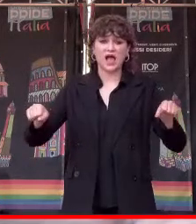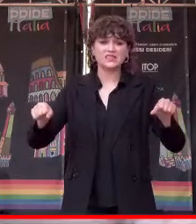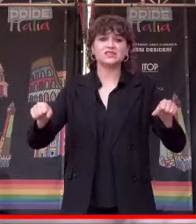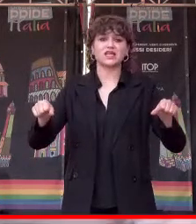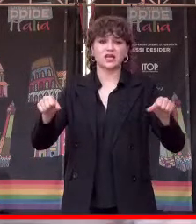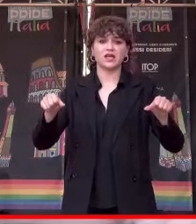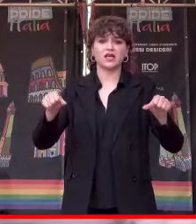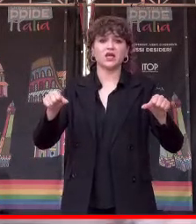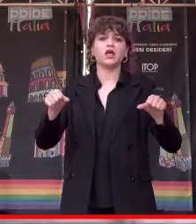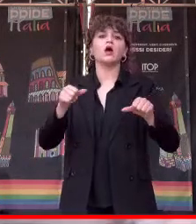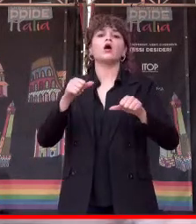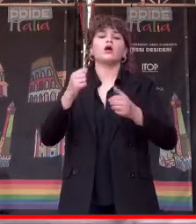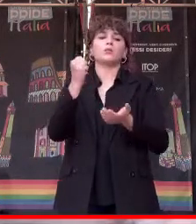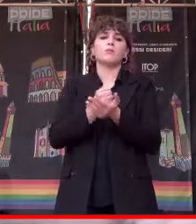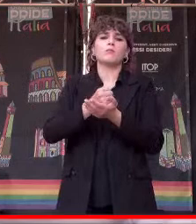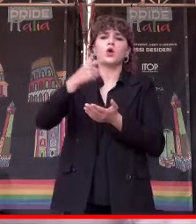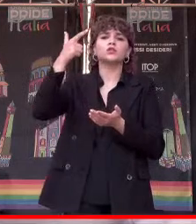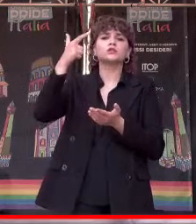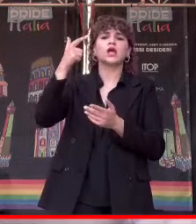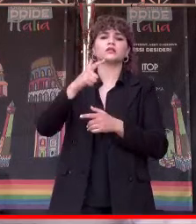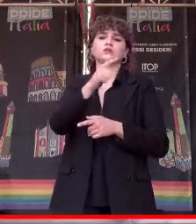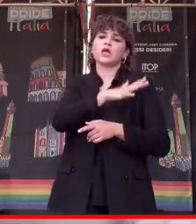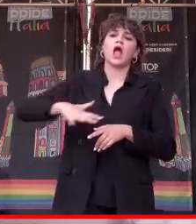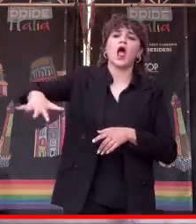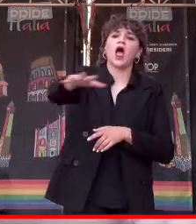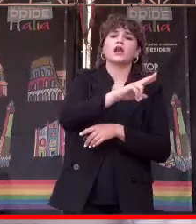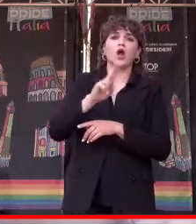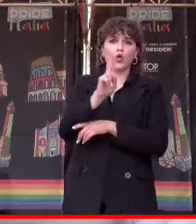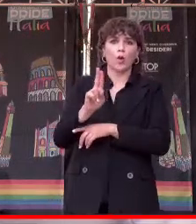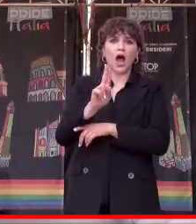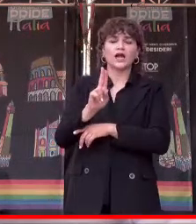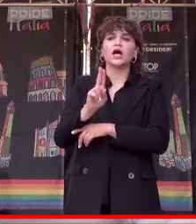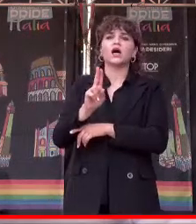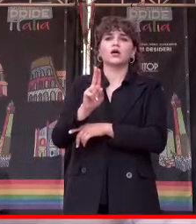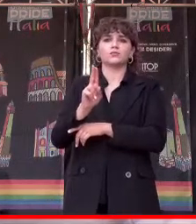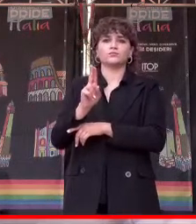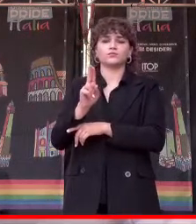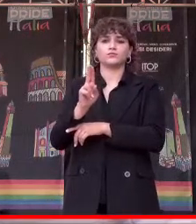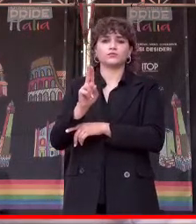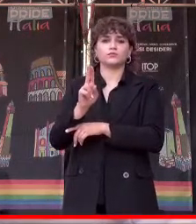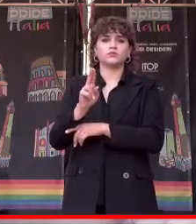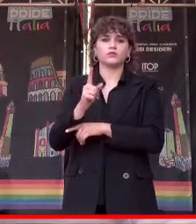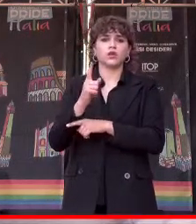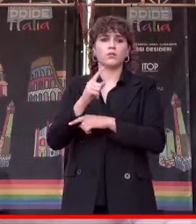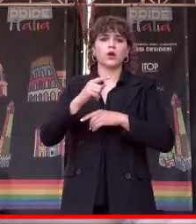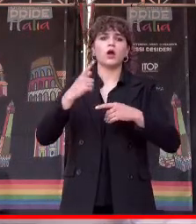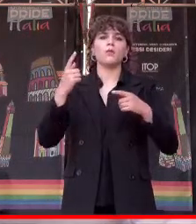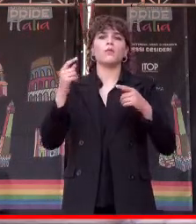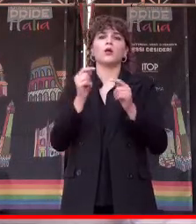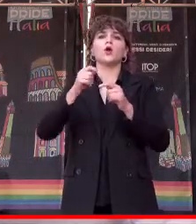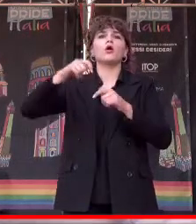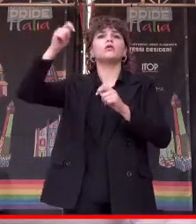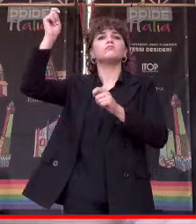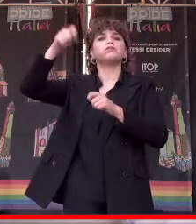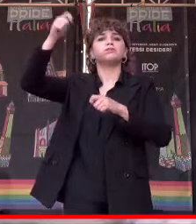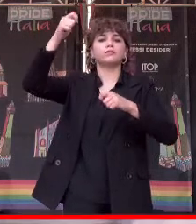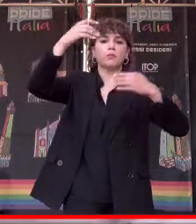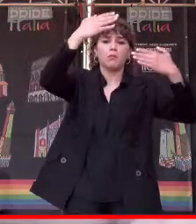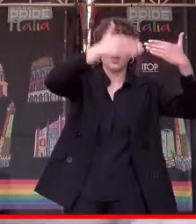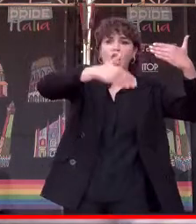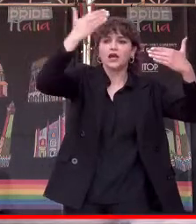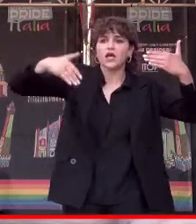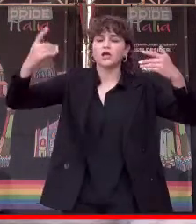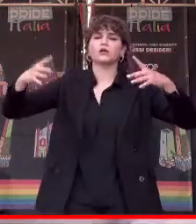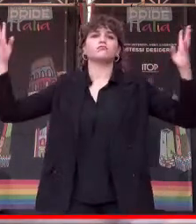di abbattere con un colpo di bacchetta tutte le barriere in tutta la